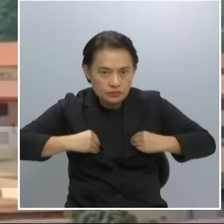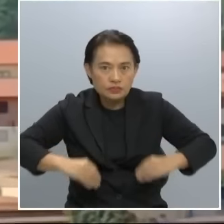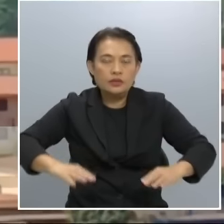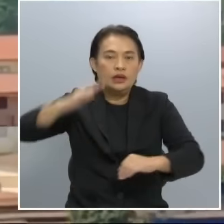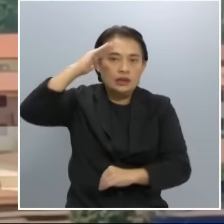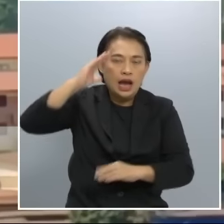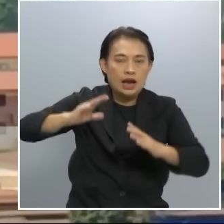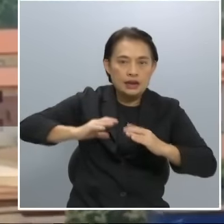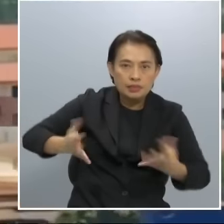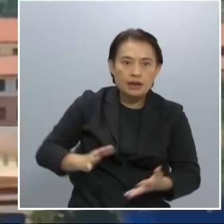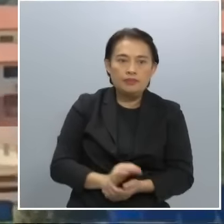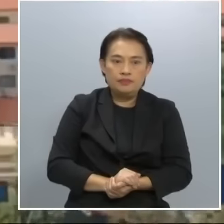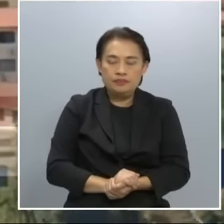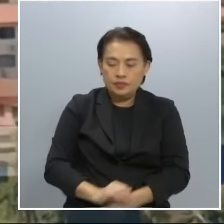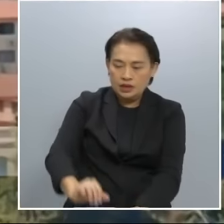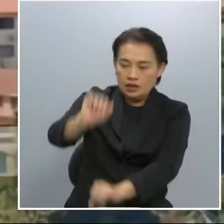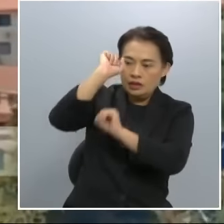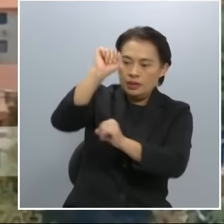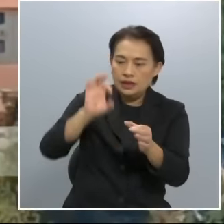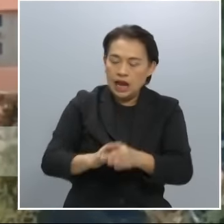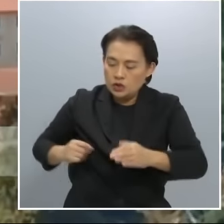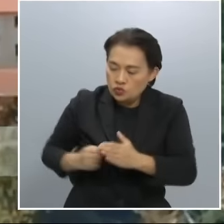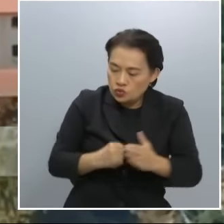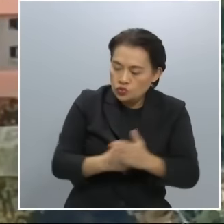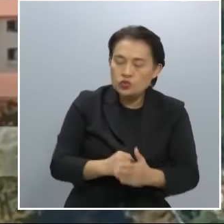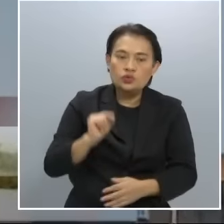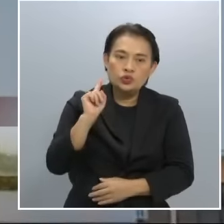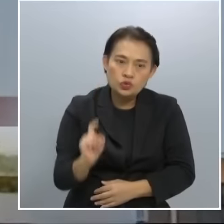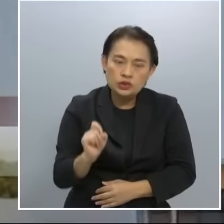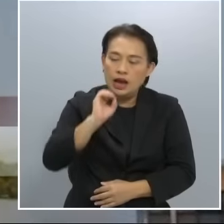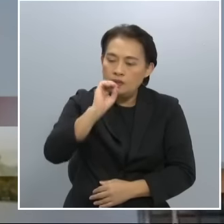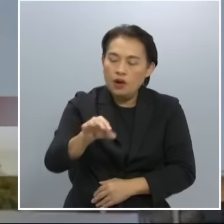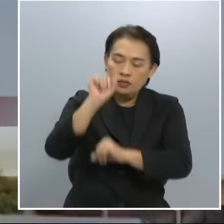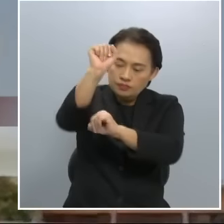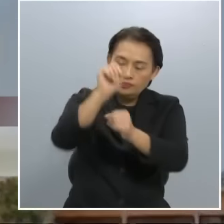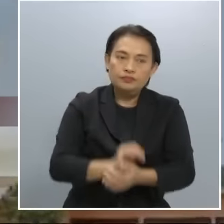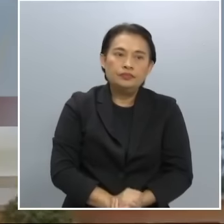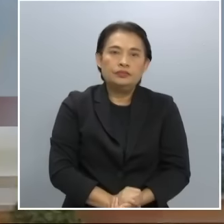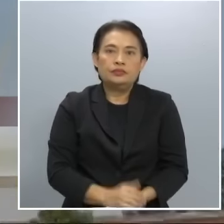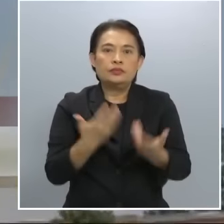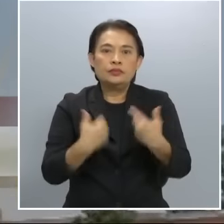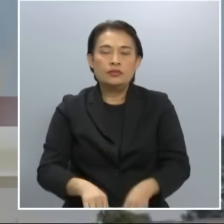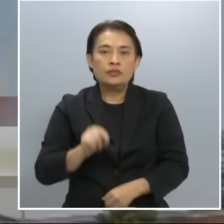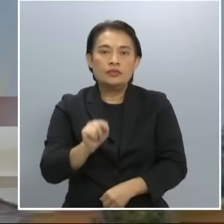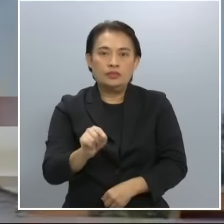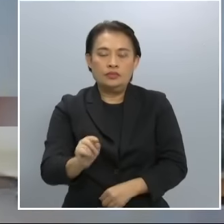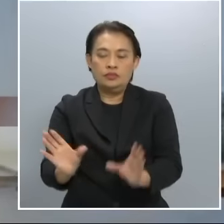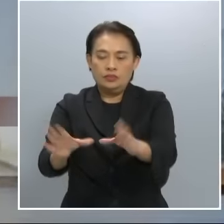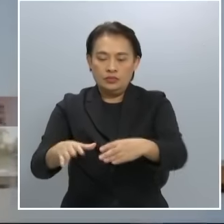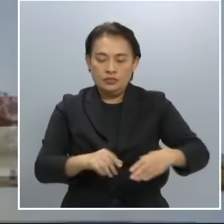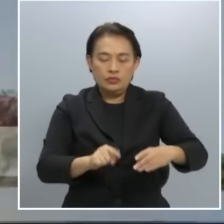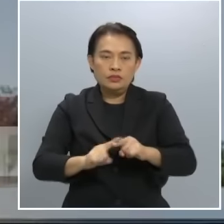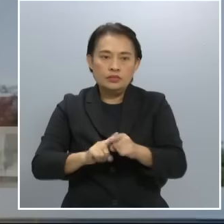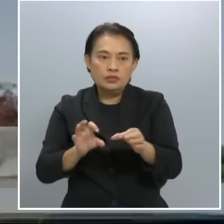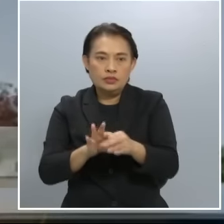อมและประกาศสู้ตายรายงานระบุนะครับว่ามีการเคลื่อนย้ายอาวุธหนักจากค่ายผาซองจำนวนหนึ่งออกมาด้วยขณะ